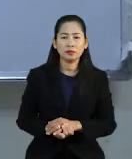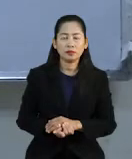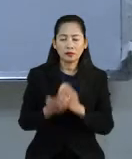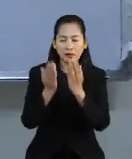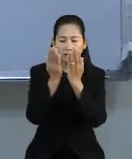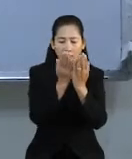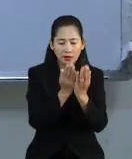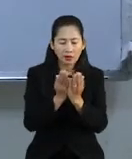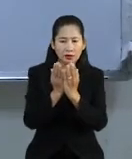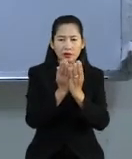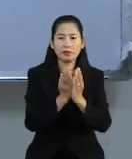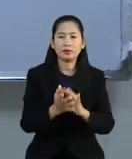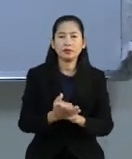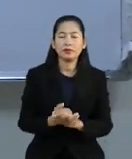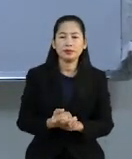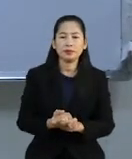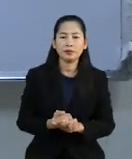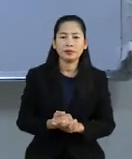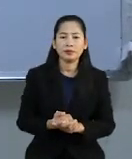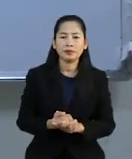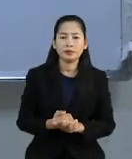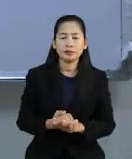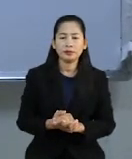Ăn một nẹt rưu nó còn nè.